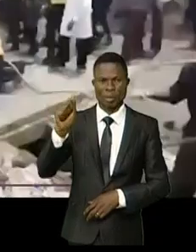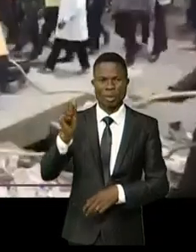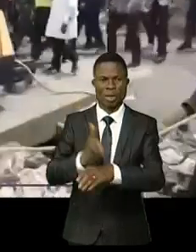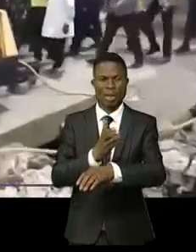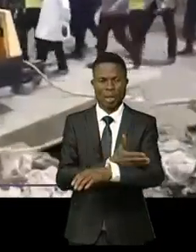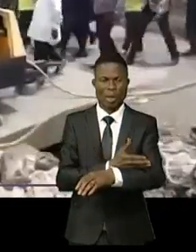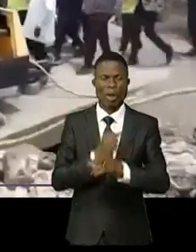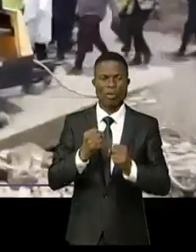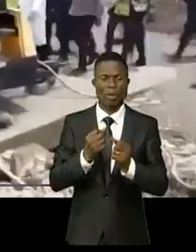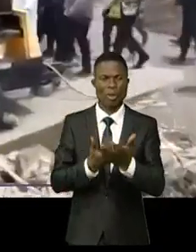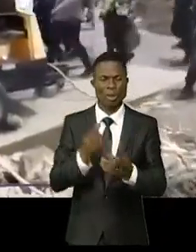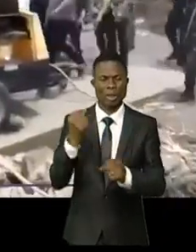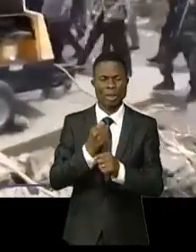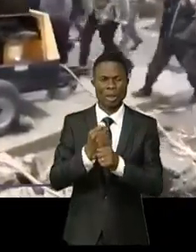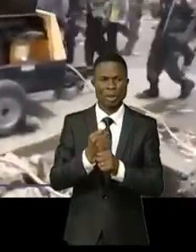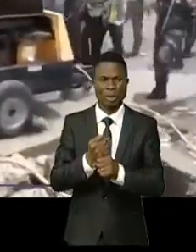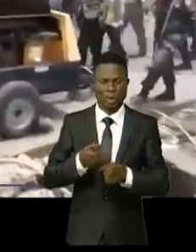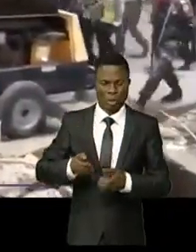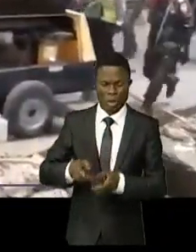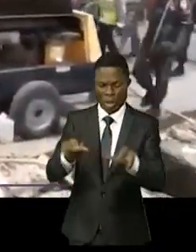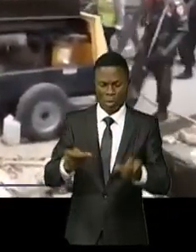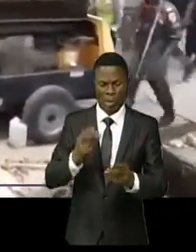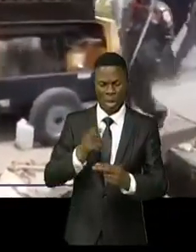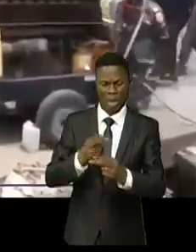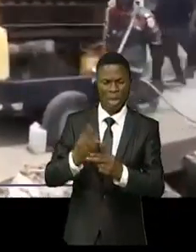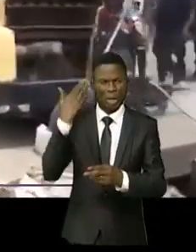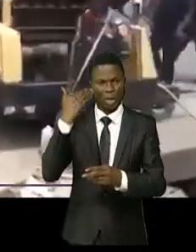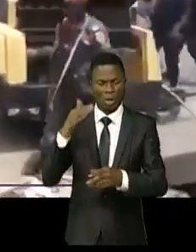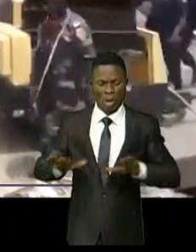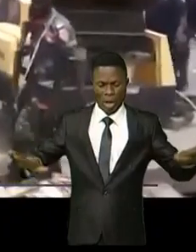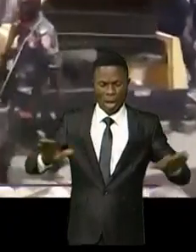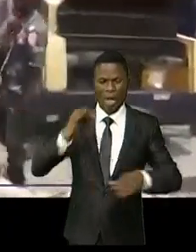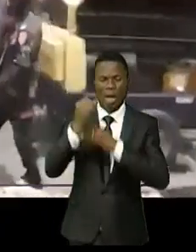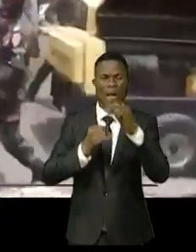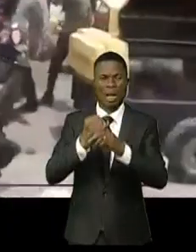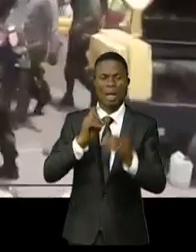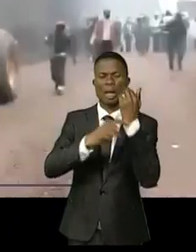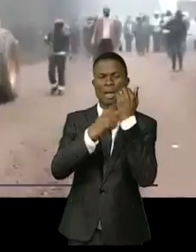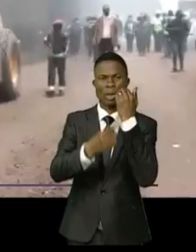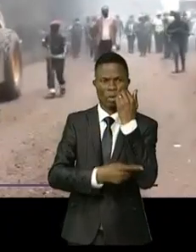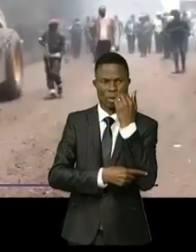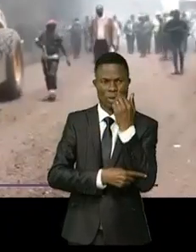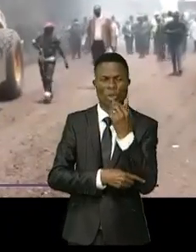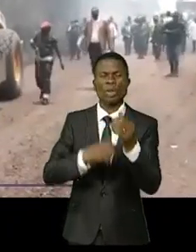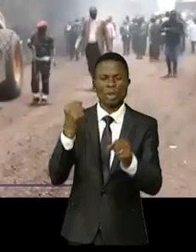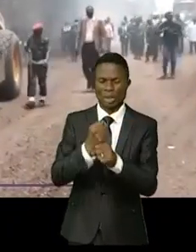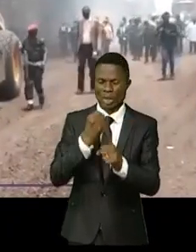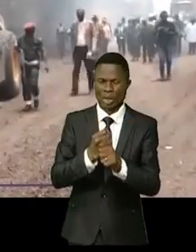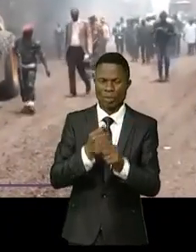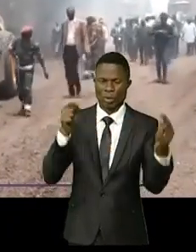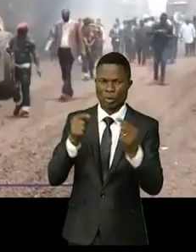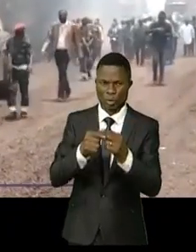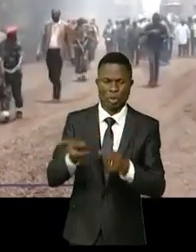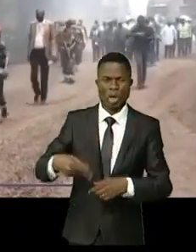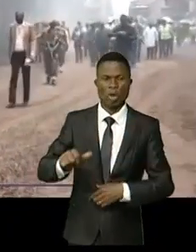géant. Les travaux du collecteur d'eau depuis l'aéroport international de Goma n'ont pas été en reste jusqu'au rond-point